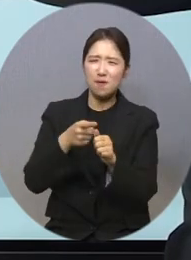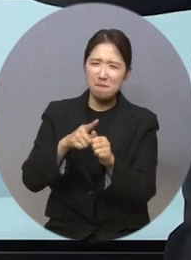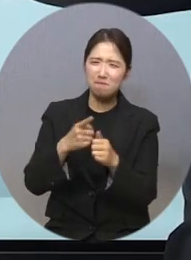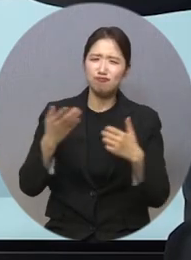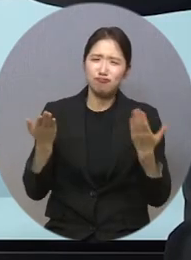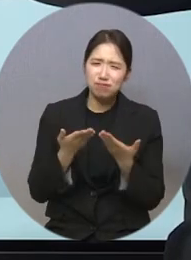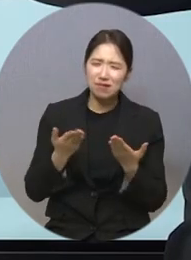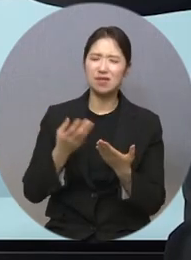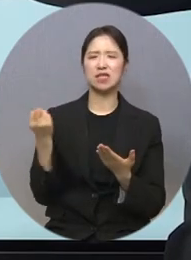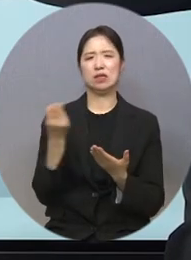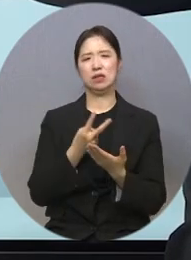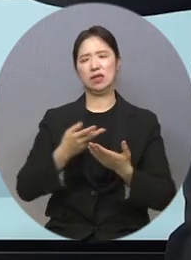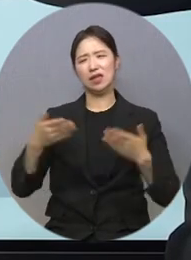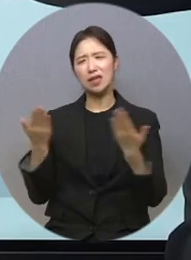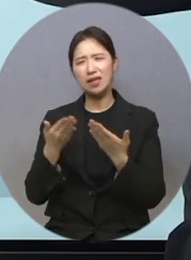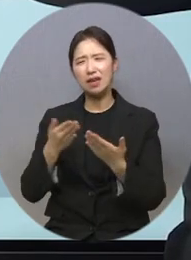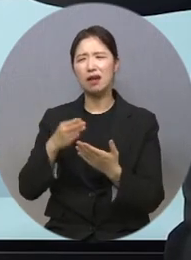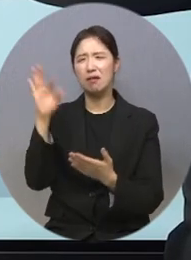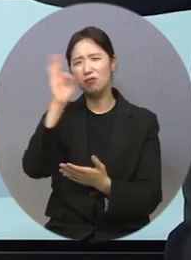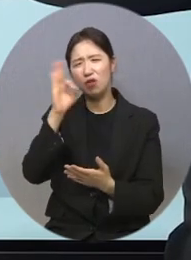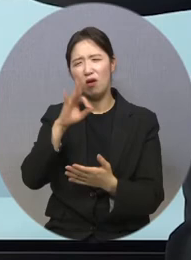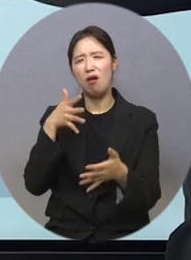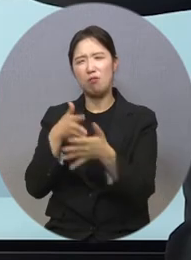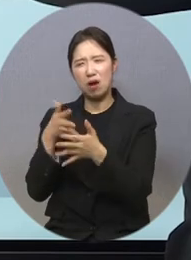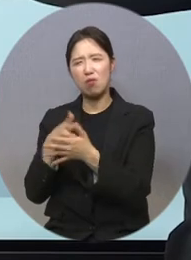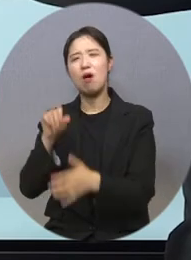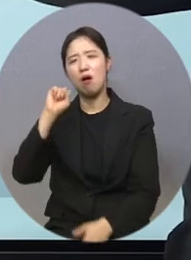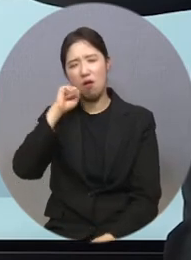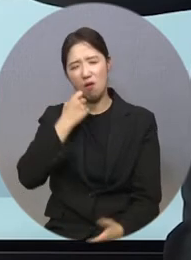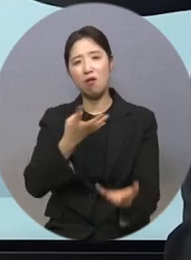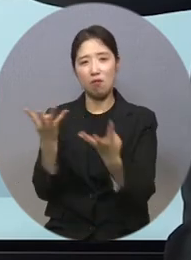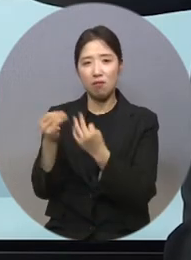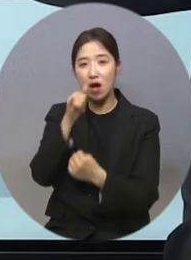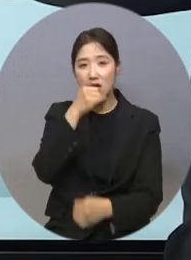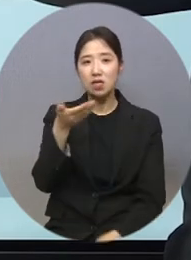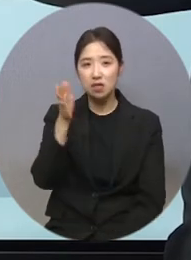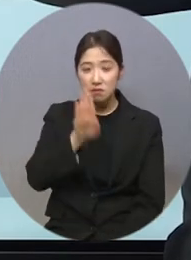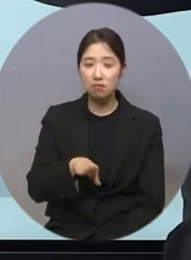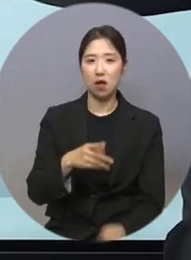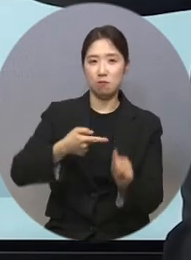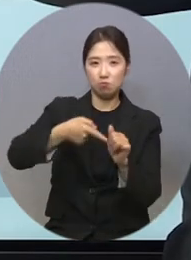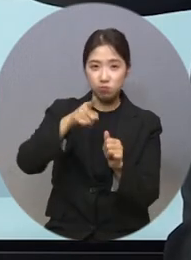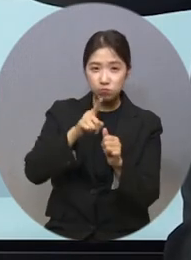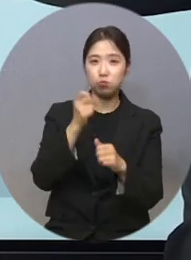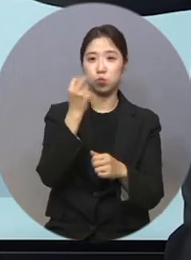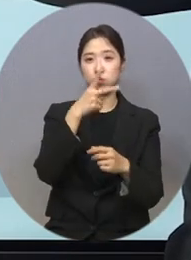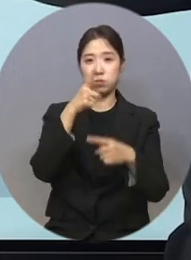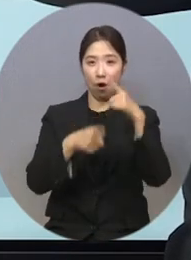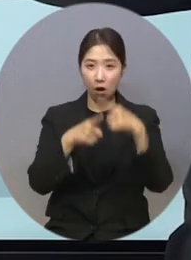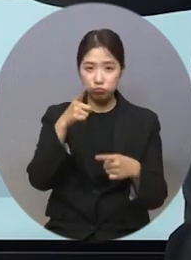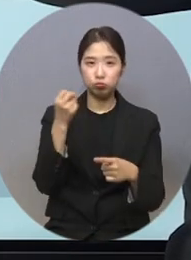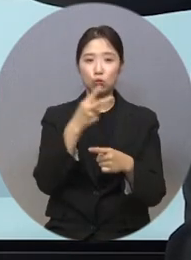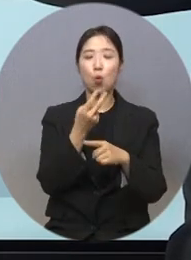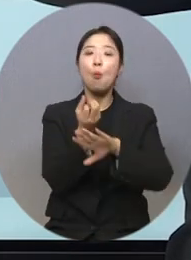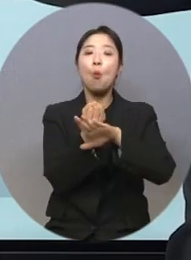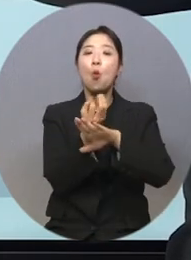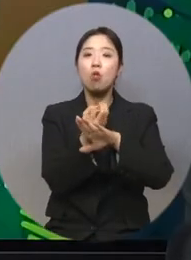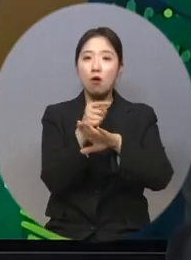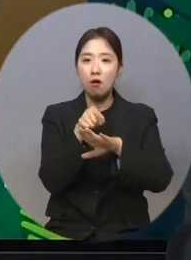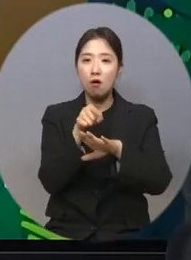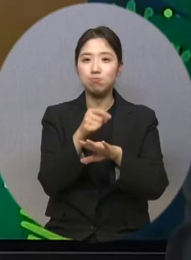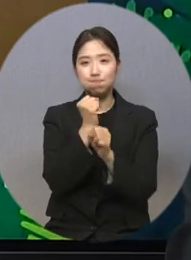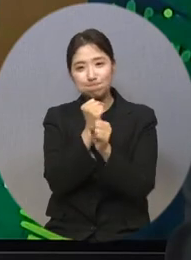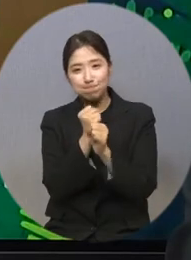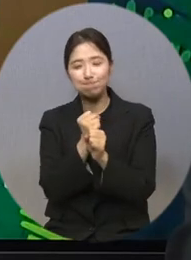얻기에 어려움 여러 가지 좀 슬픈 이야기도 있지만 그 세공이나 아까 목공예 또 보석공예의